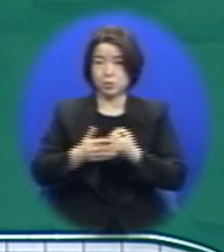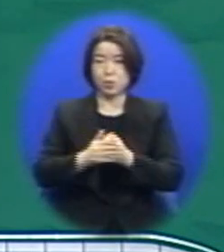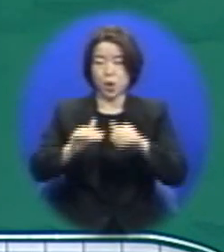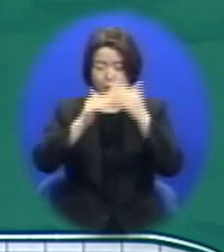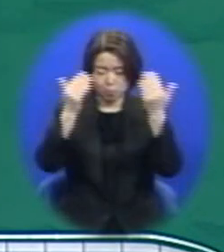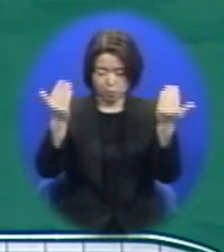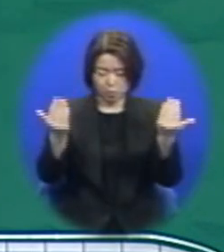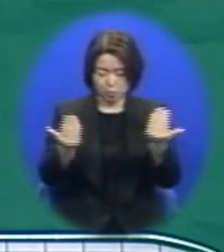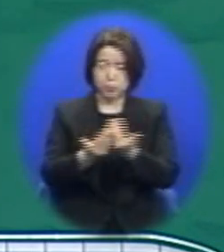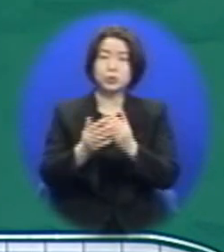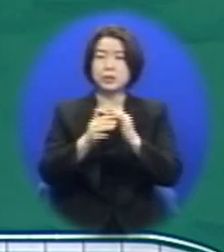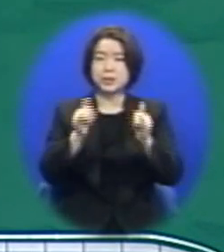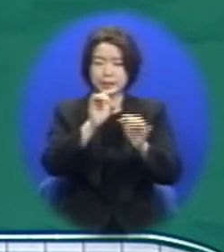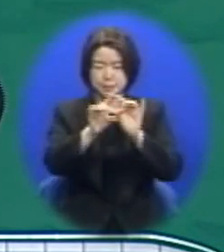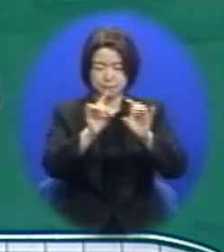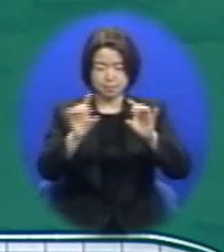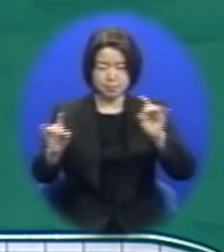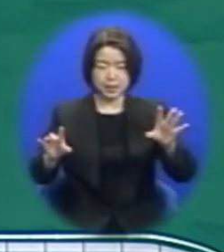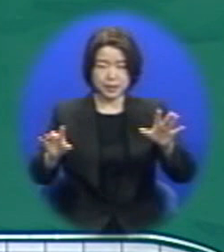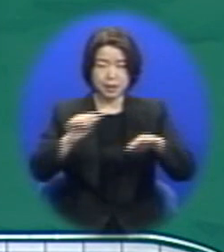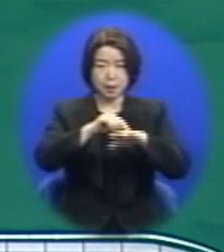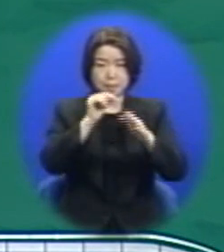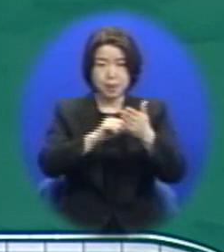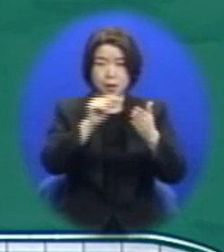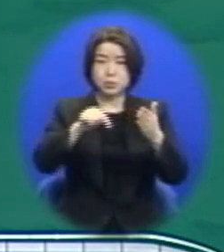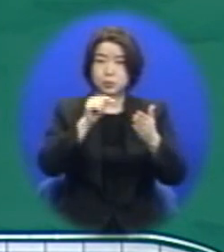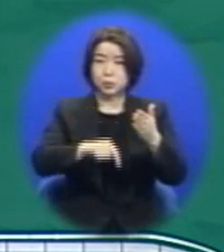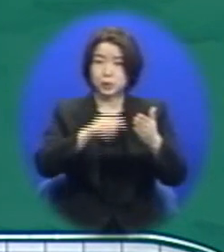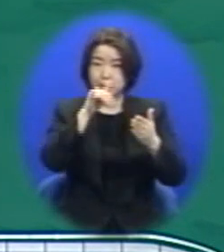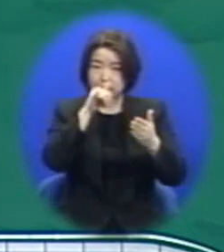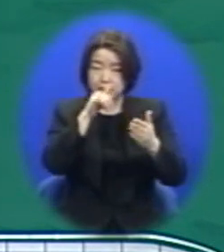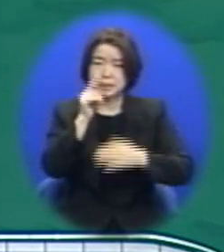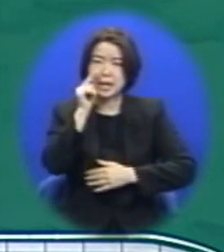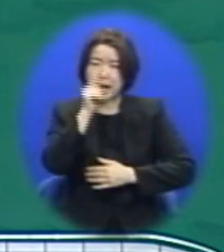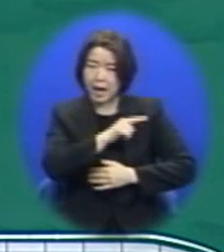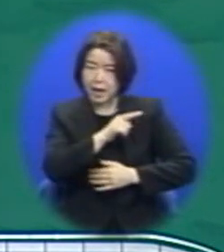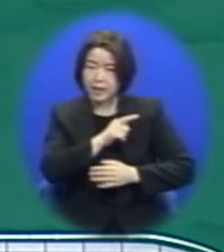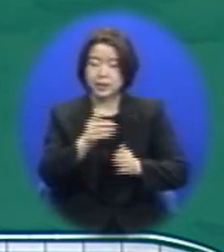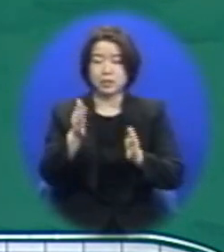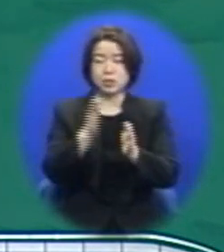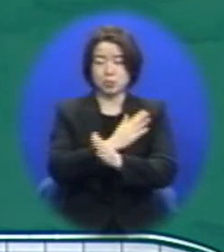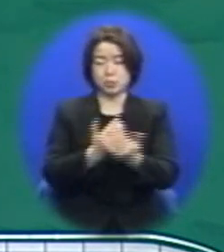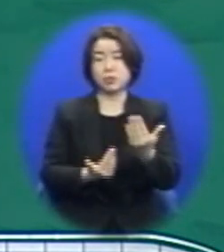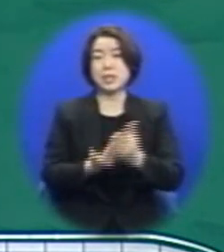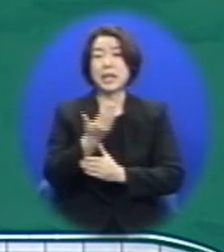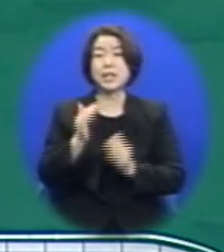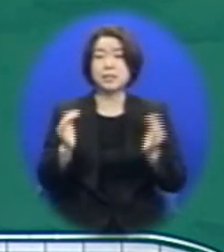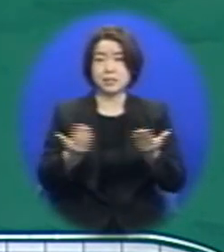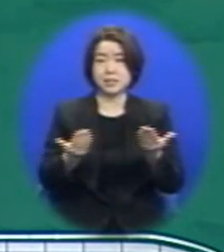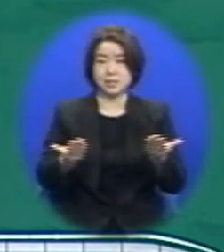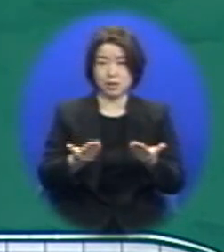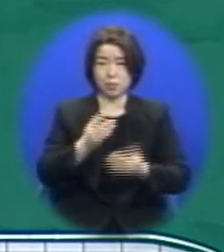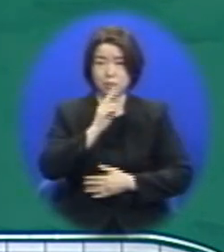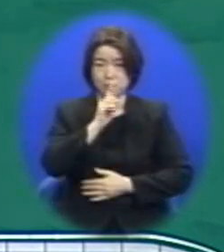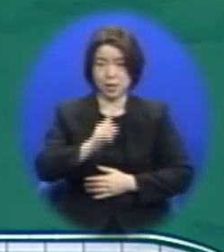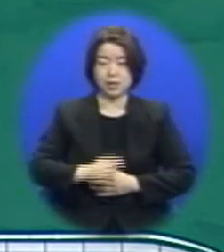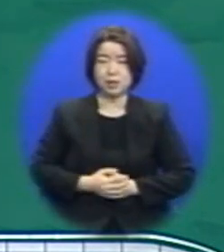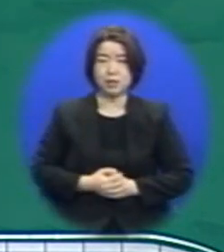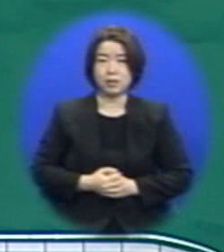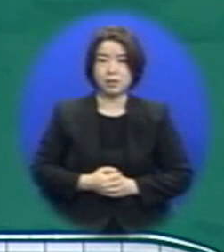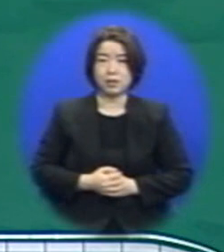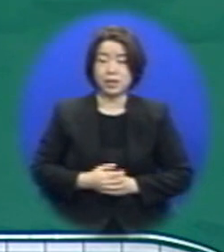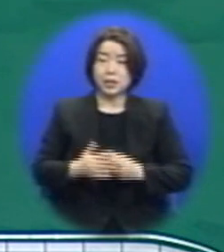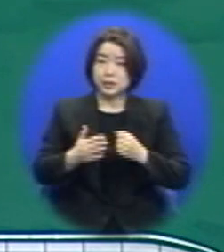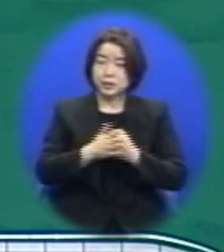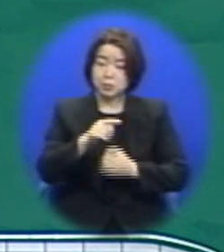모든 사람들의 마음 속에 있는 악에서부터 나온 일이라고 말씀합니다. 그러니까